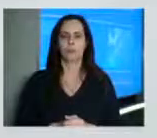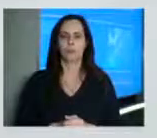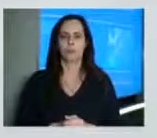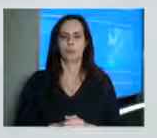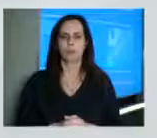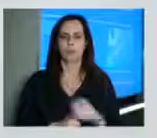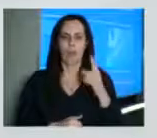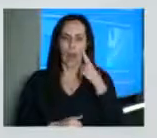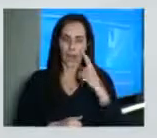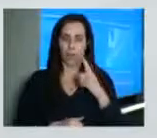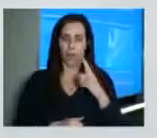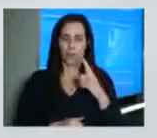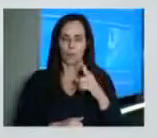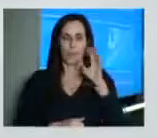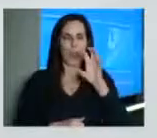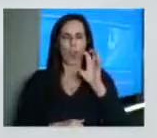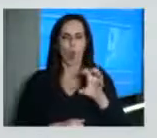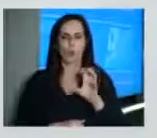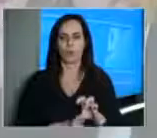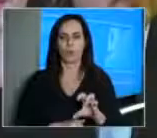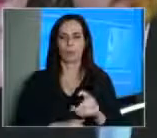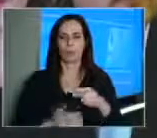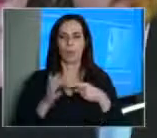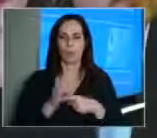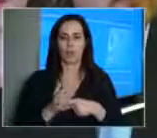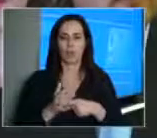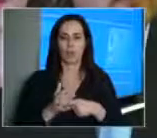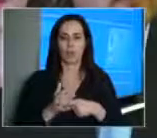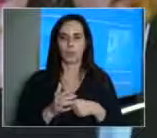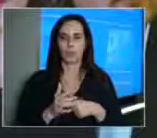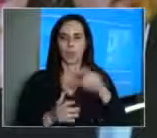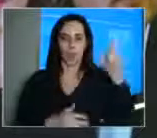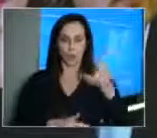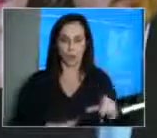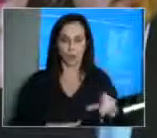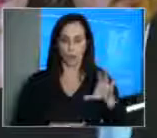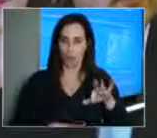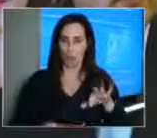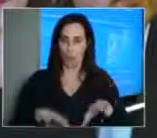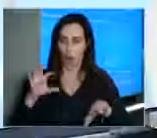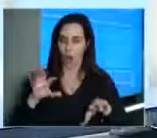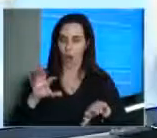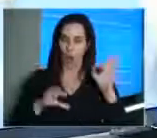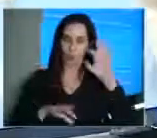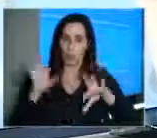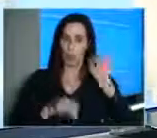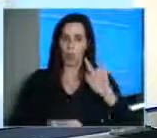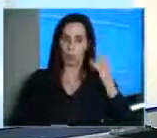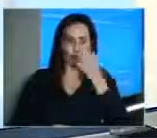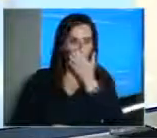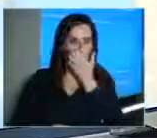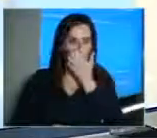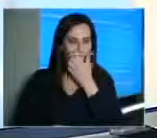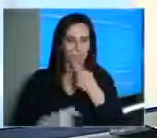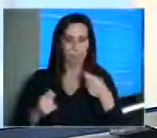החלוקה למחוזות השונים, ואנחנו רואים ספציפית שלמשל ביהודה ושומרון יש הצבעה גבוהה יותר מאשר מחוזות אחרים.